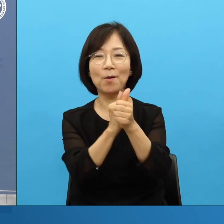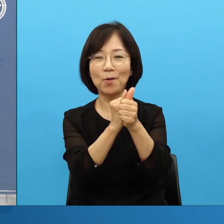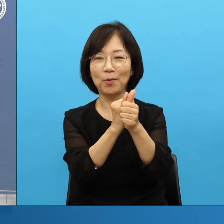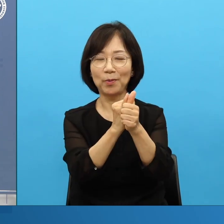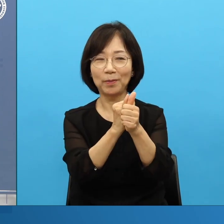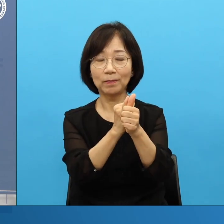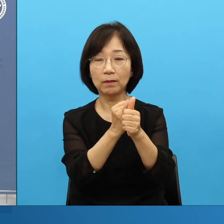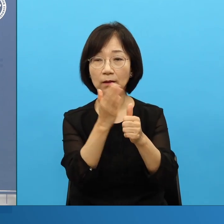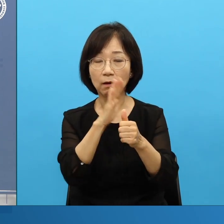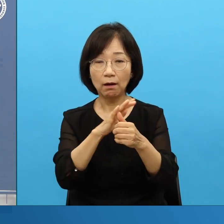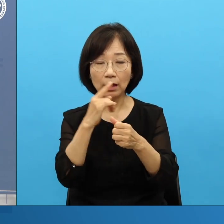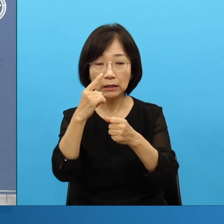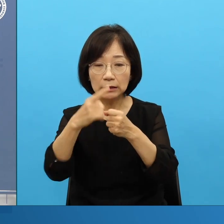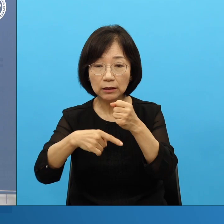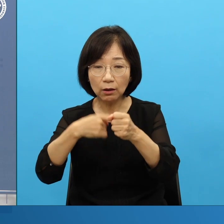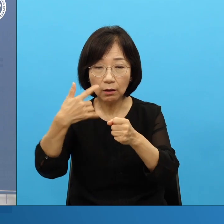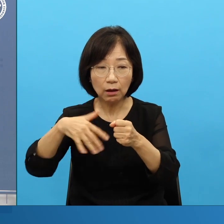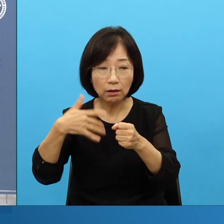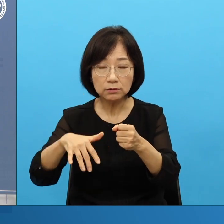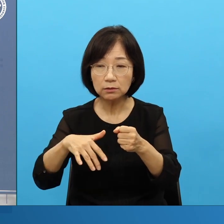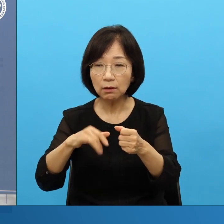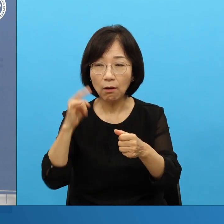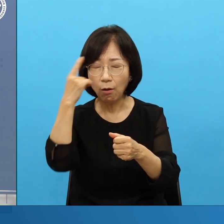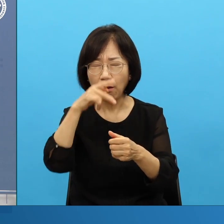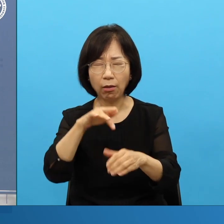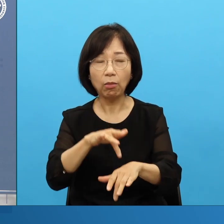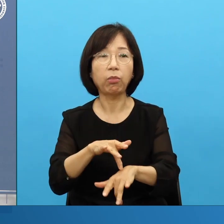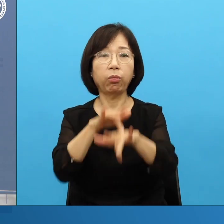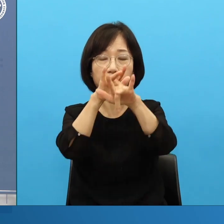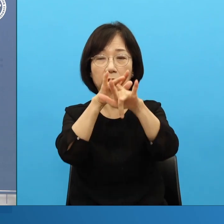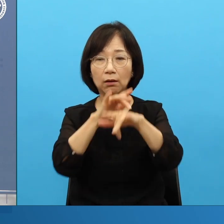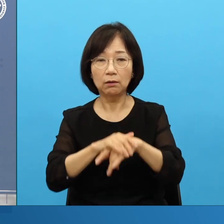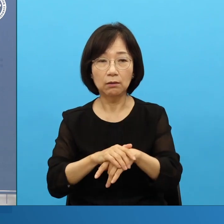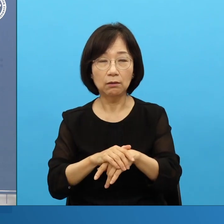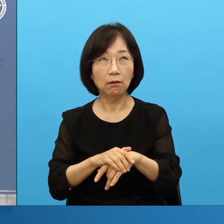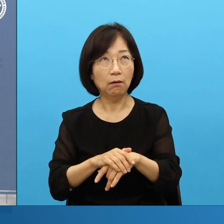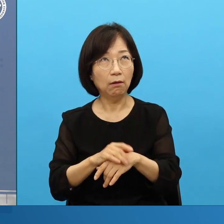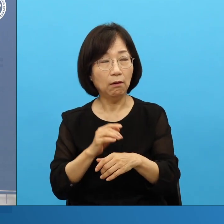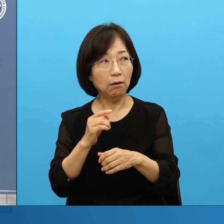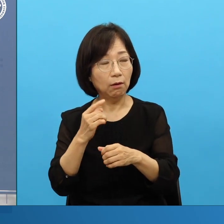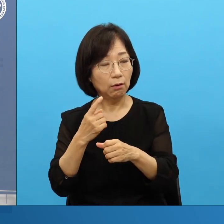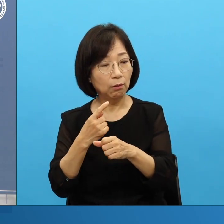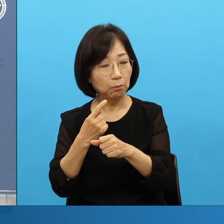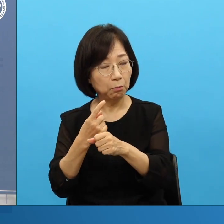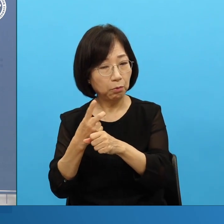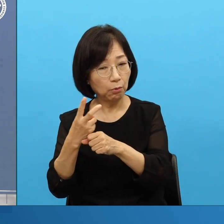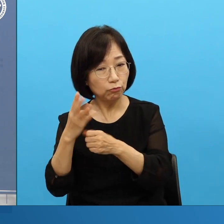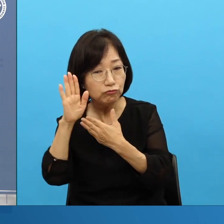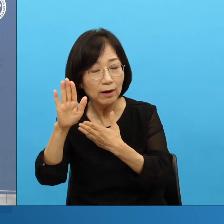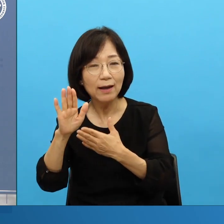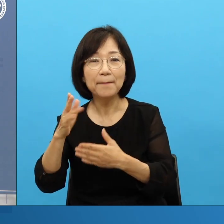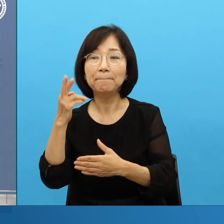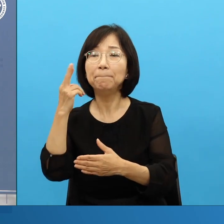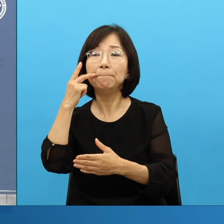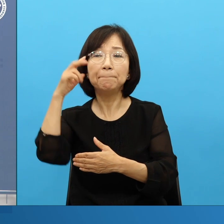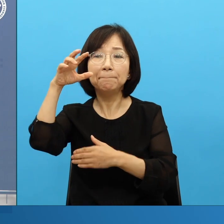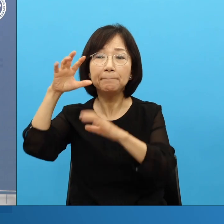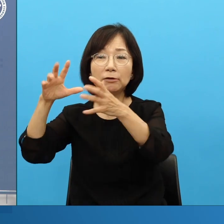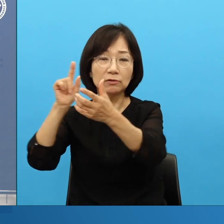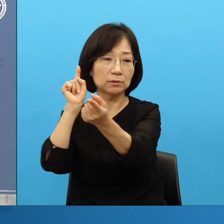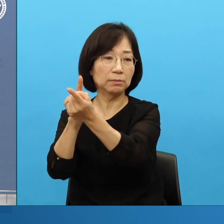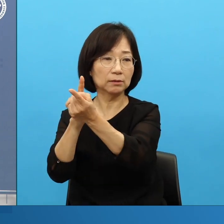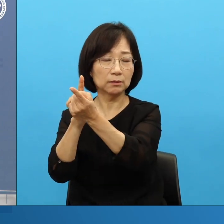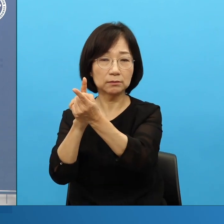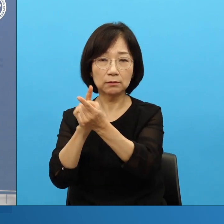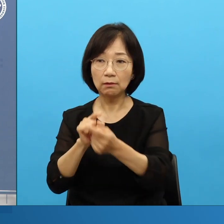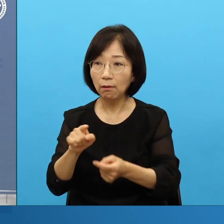year. 미국에서 만났다니까. And one day 다른 I met her in 사람이어서 America. She was completely changed. 그래 물었어. 아이고